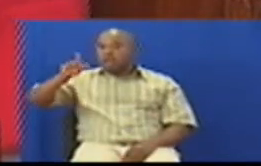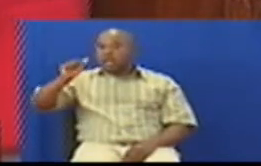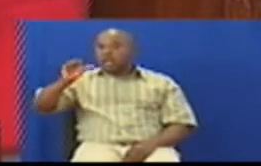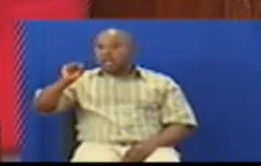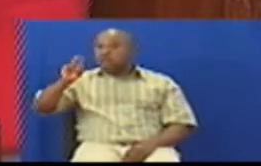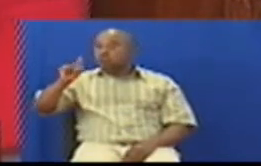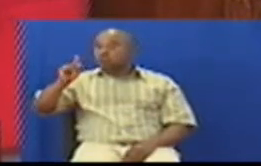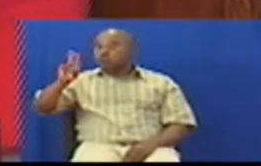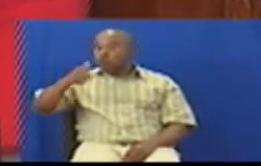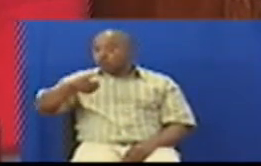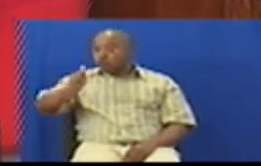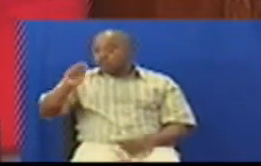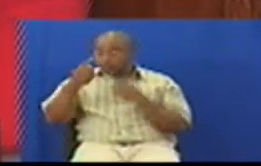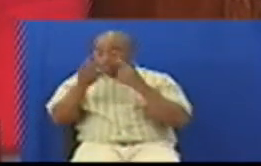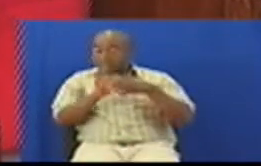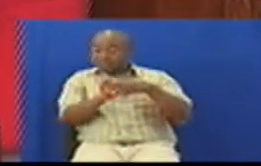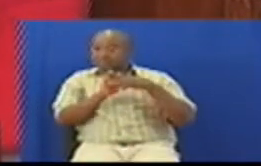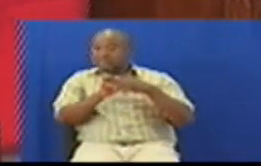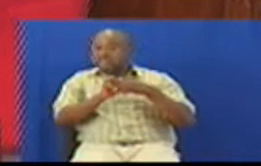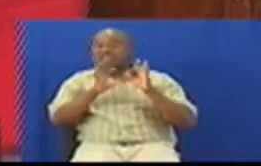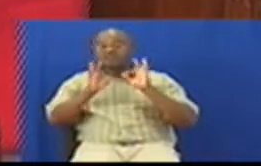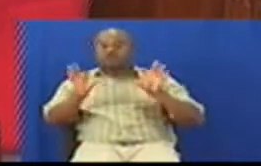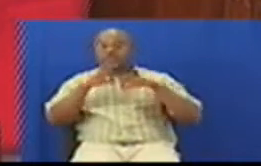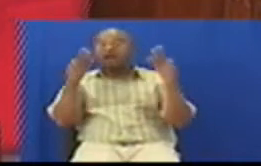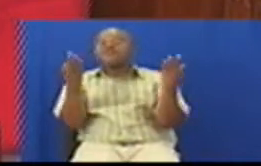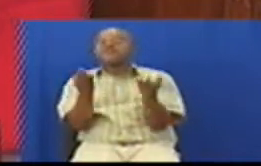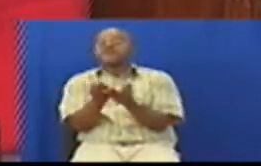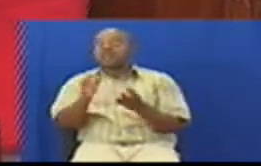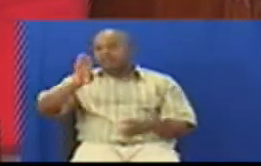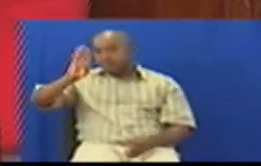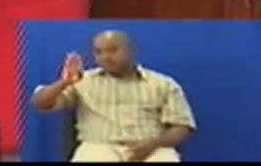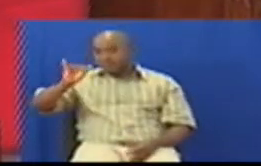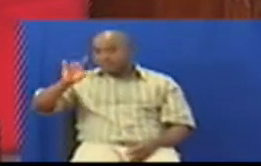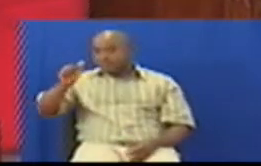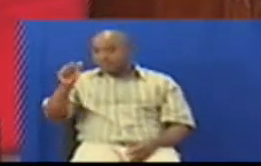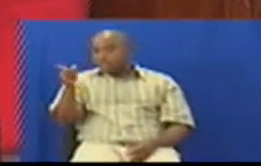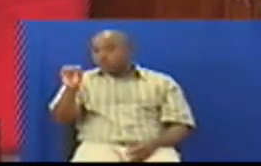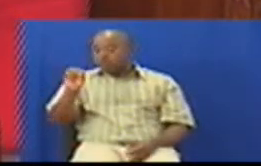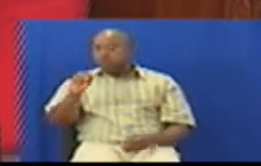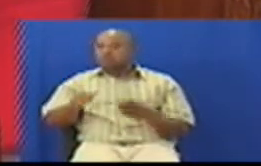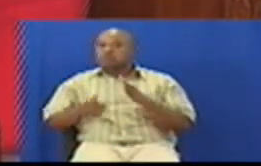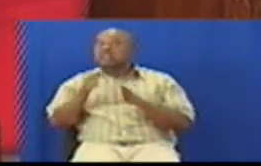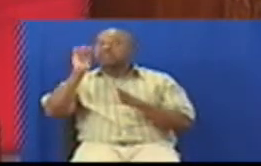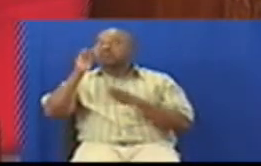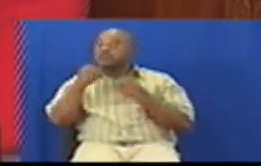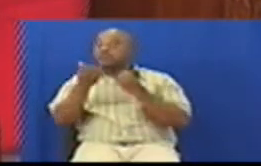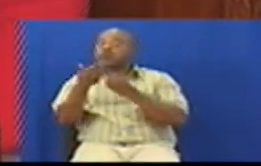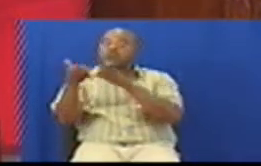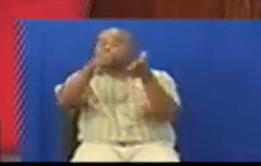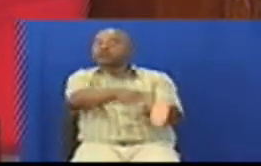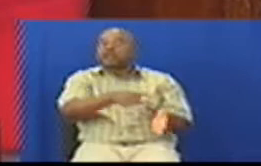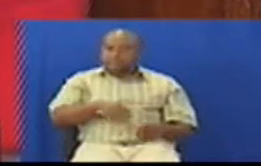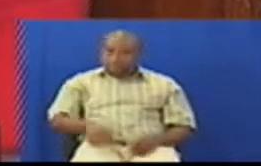na ofisi yako mlikuwa mkishirikiana vizuri na familia ya marehemu Bilago, ukafunga safari hapo mpaka Kakonko kwenda kuzika kwa tarehe